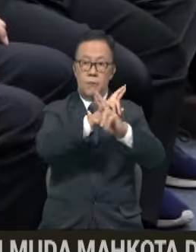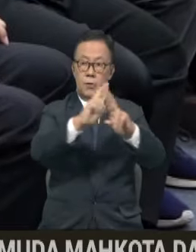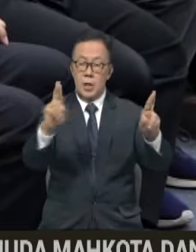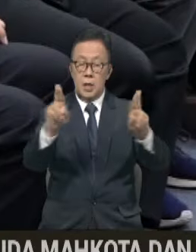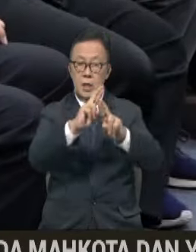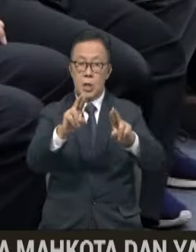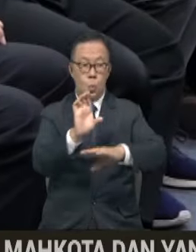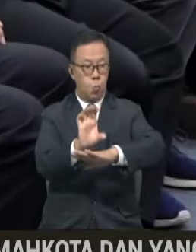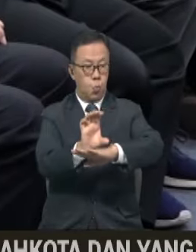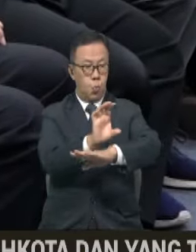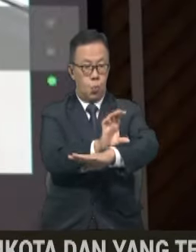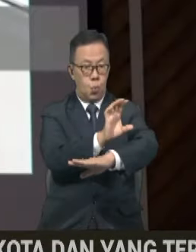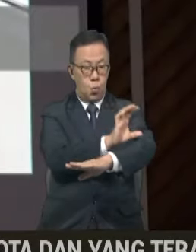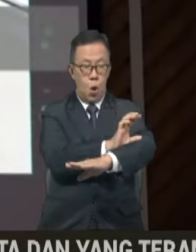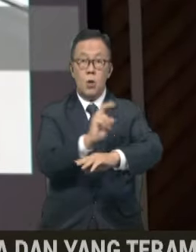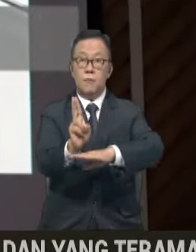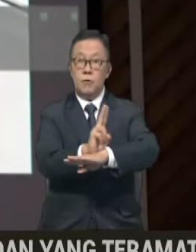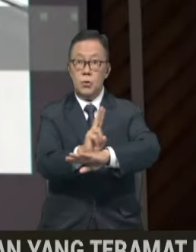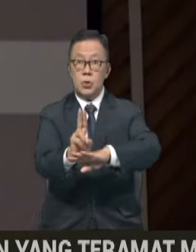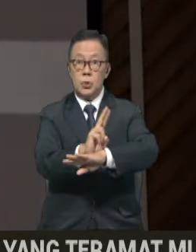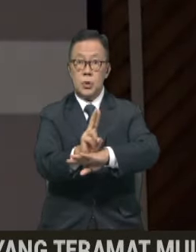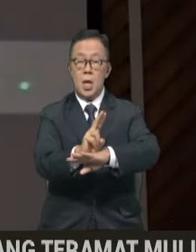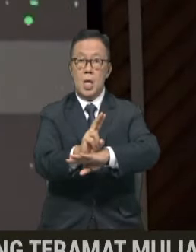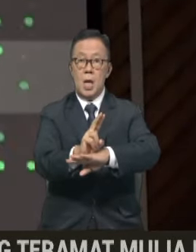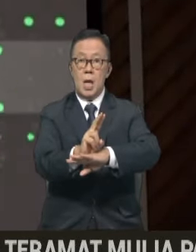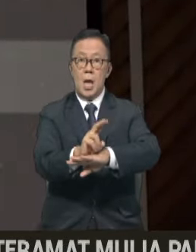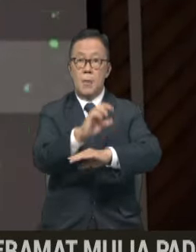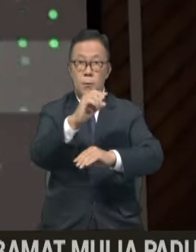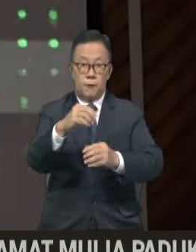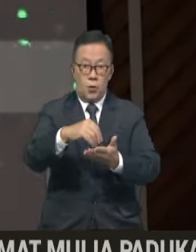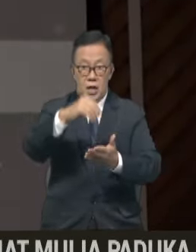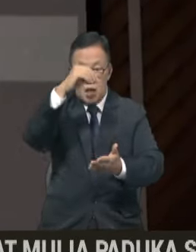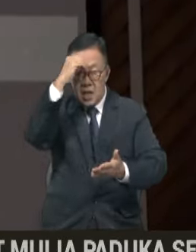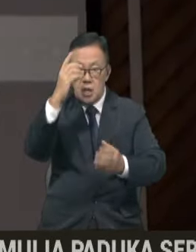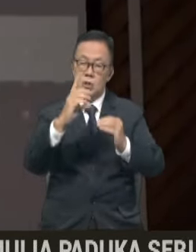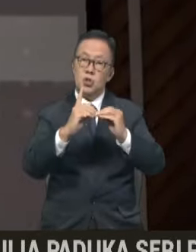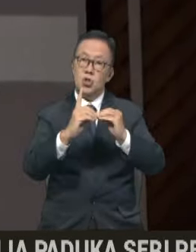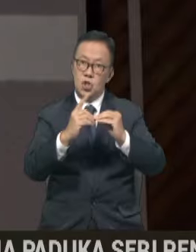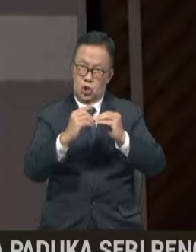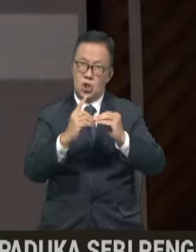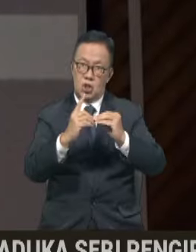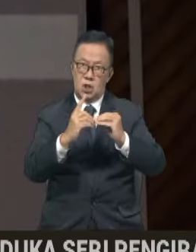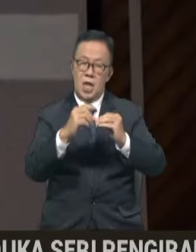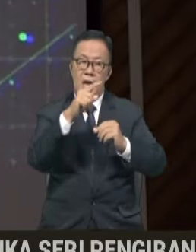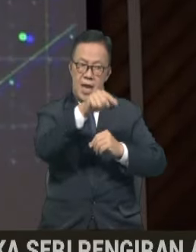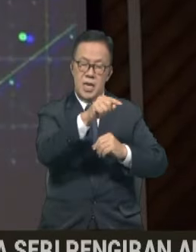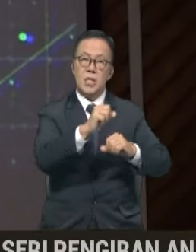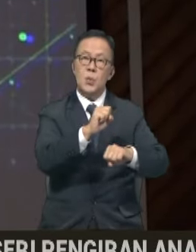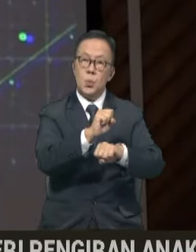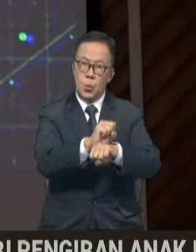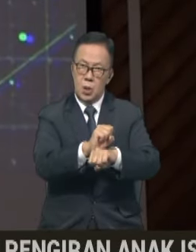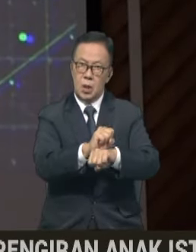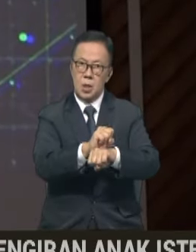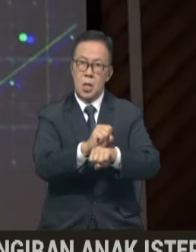peralatan komputer untuk kegunaan banduan dalam menjalani sesi pembelajaran digital. Projek turut dijayakan dengan